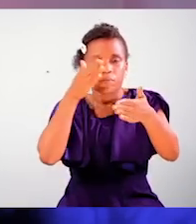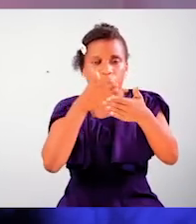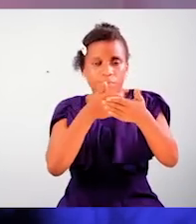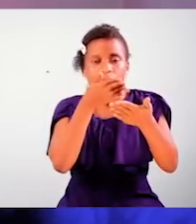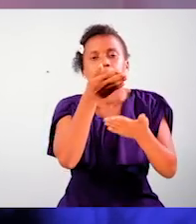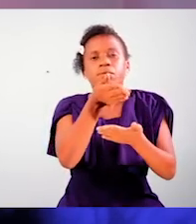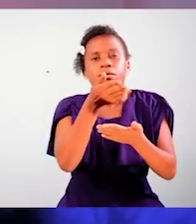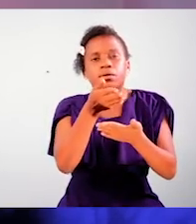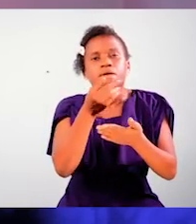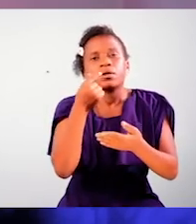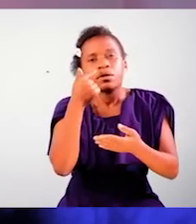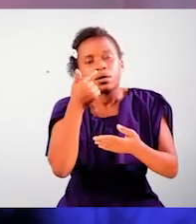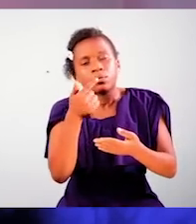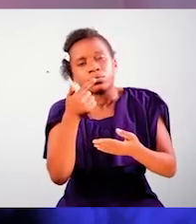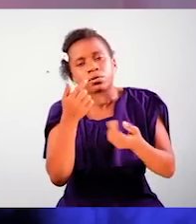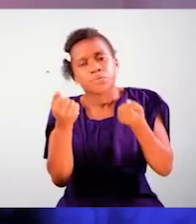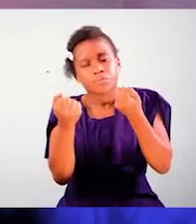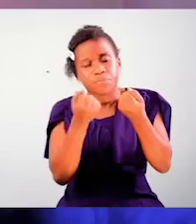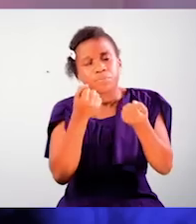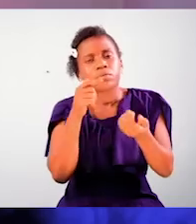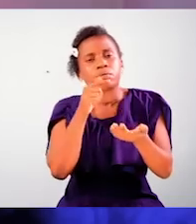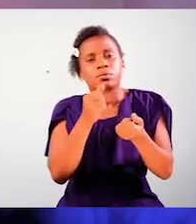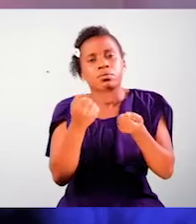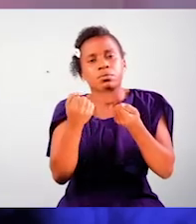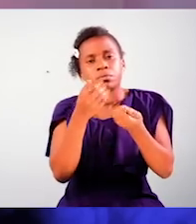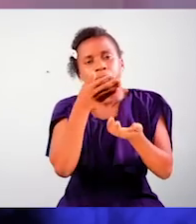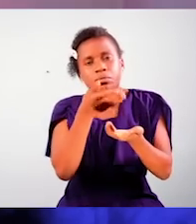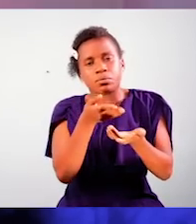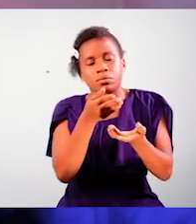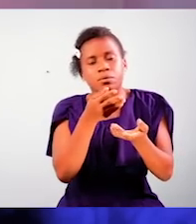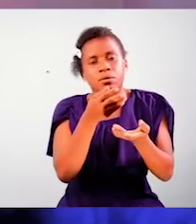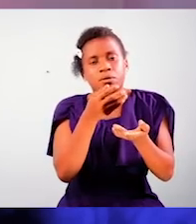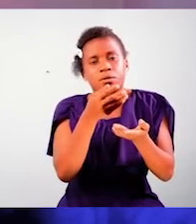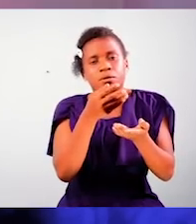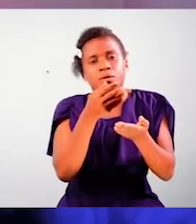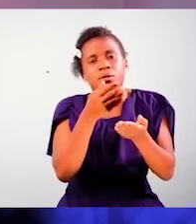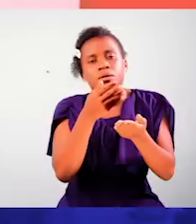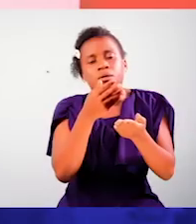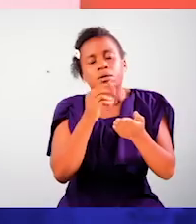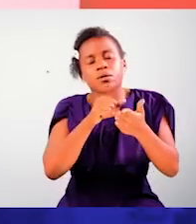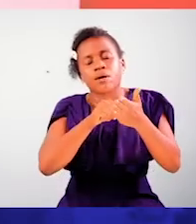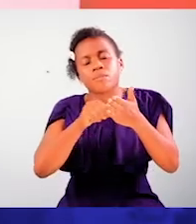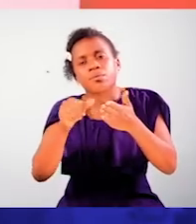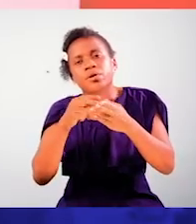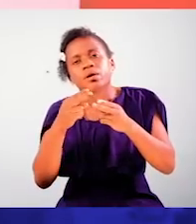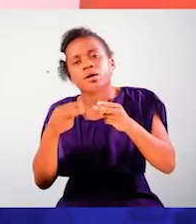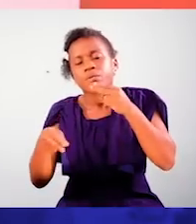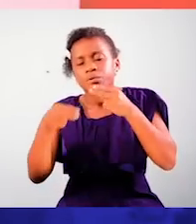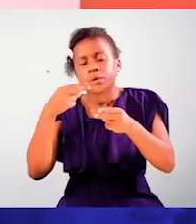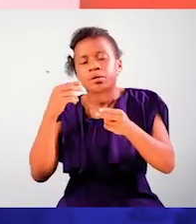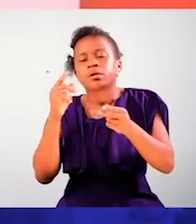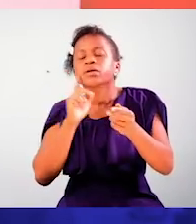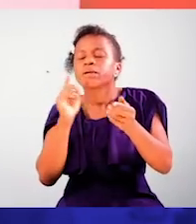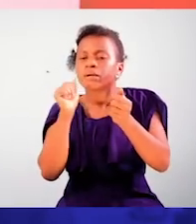manager au mkurugenzi wa pale anampangia nyumba. Anamlipia hoteli kila kitu. Akiondoka anampa na